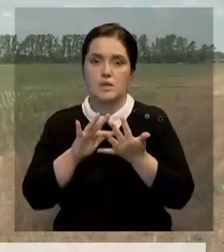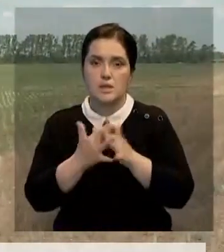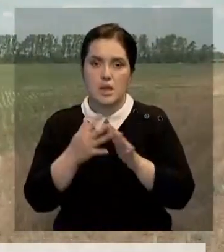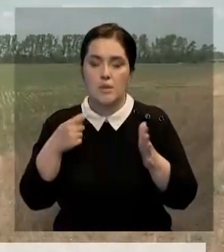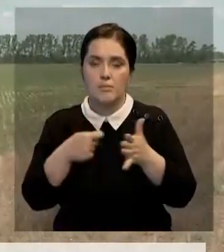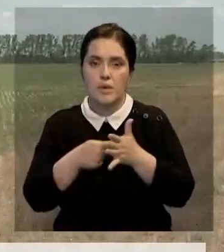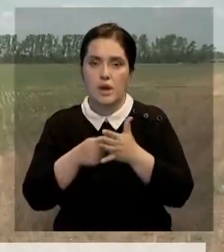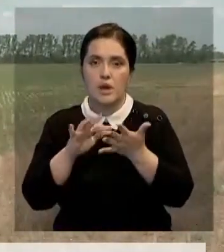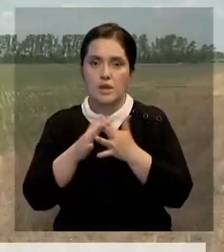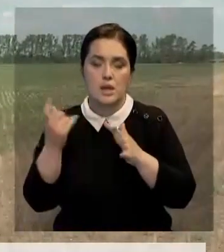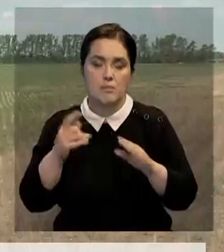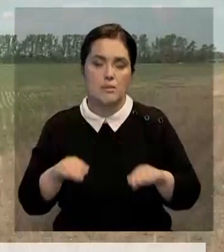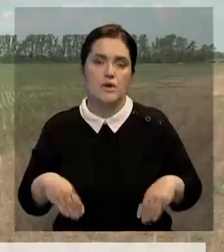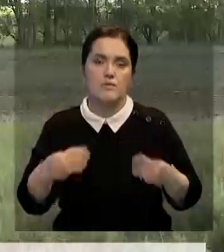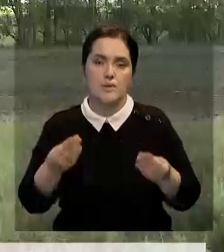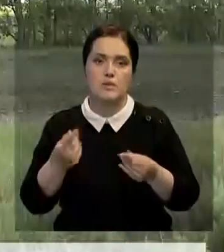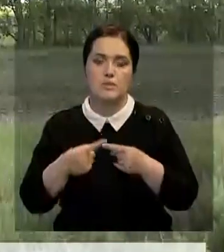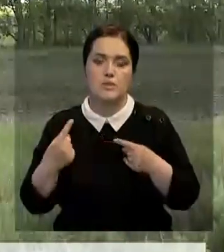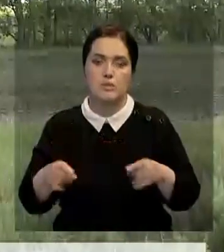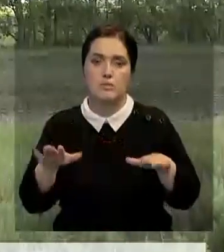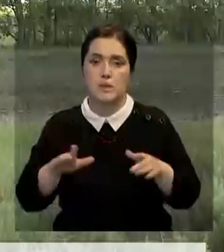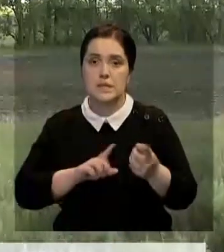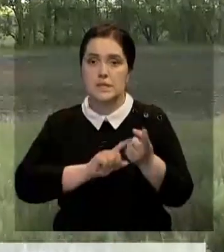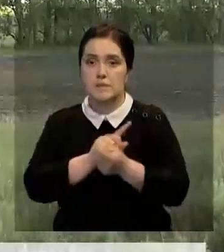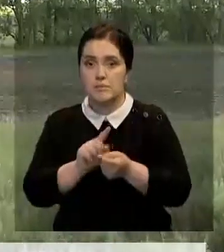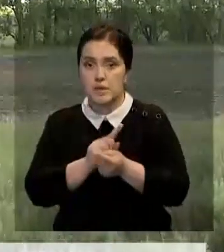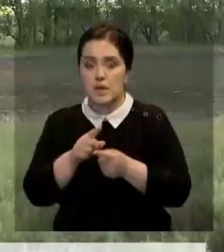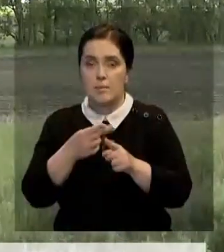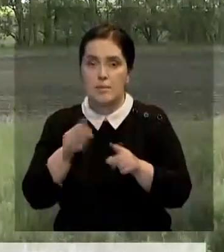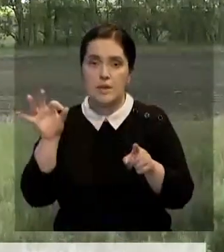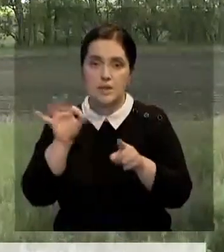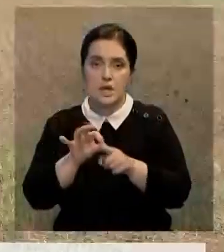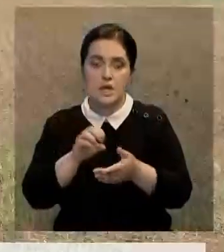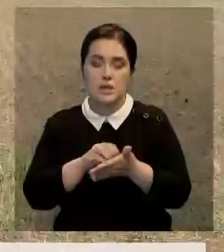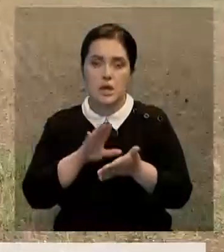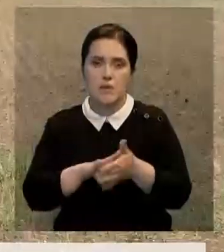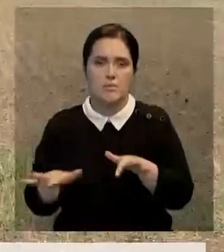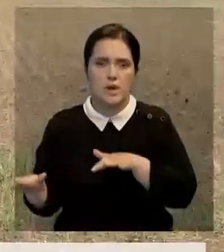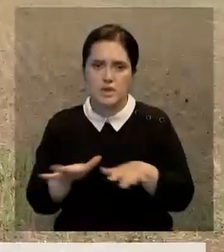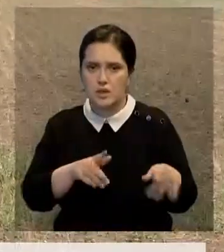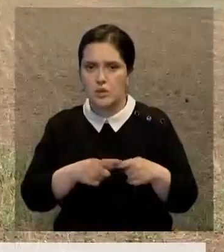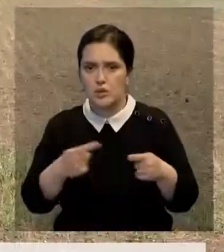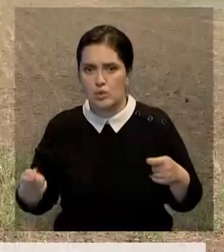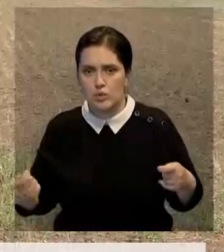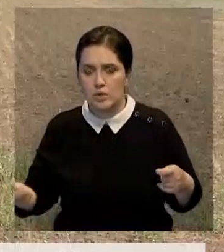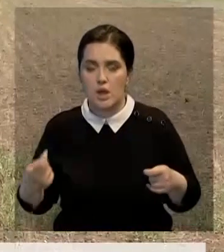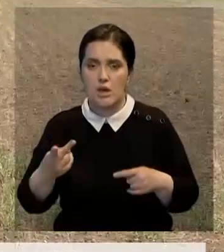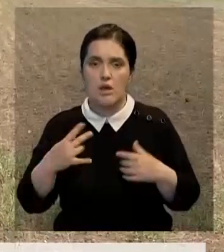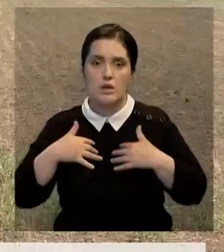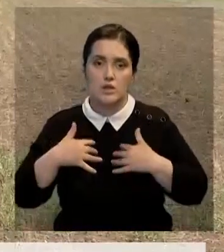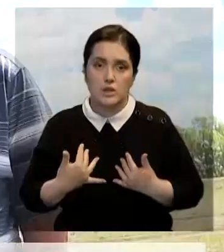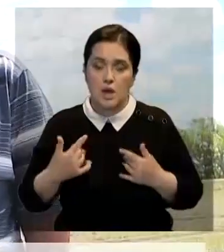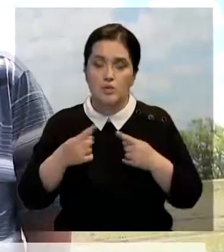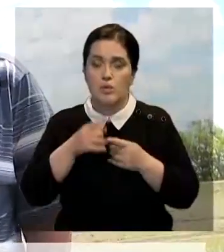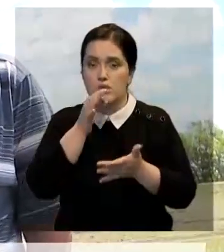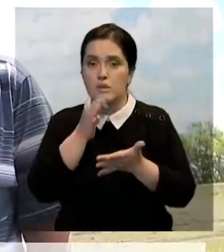а аграриям выделить угодья в другом месте. Изменение целевого назначения сельхозугодий – процесс долгий и длительный. Сельчане в отчаянии. Ясные